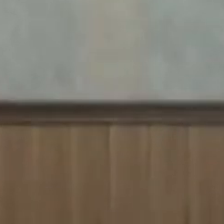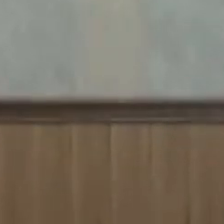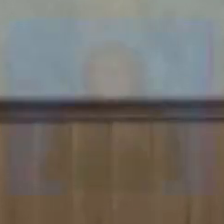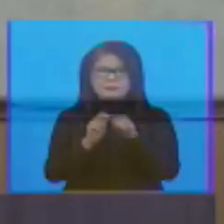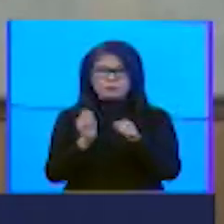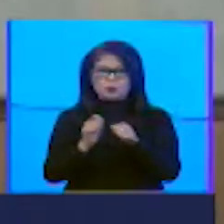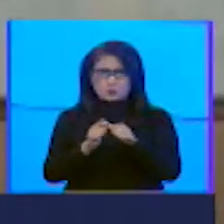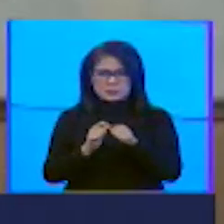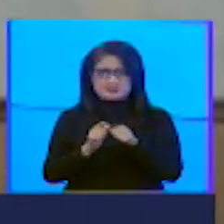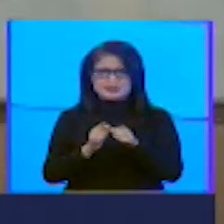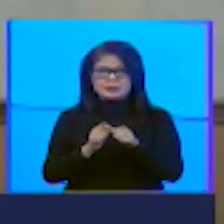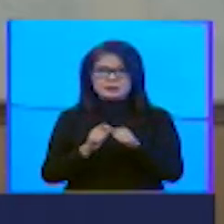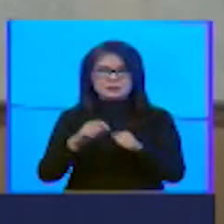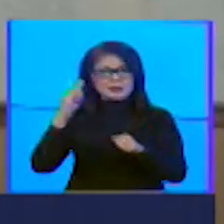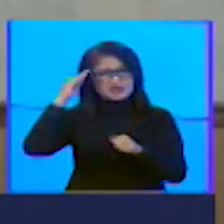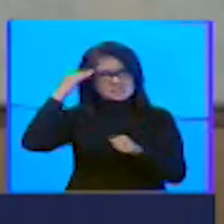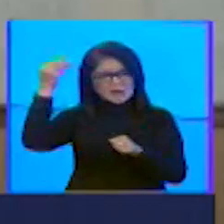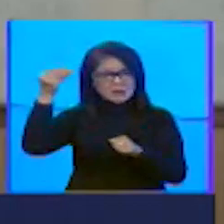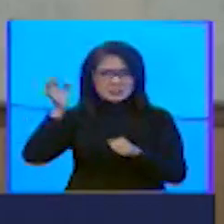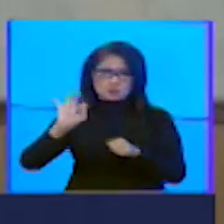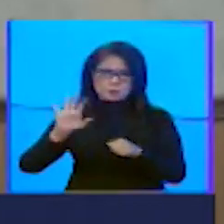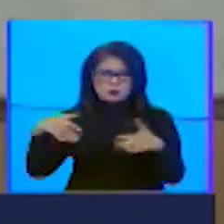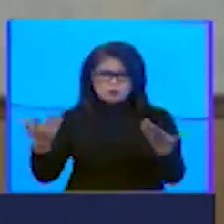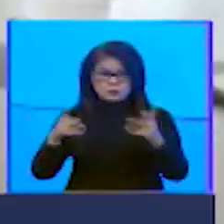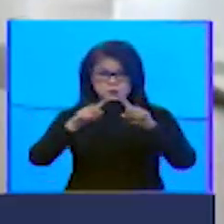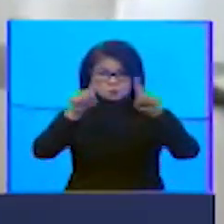belum membuat prediksi setelah keluarnya surat edaran gubernur.